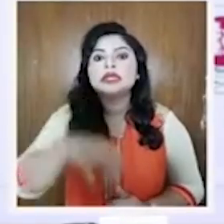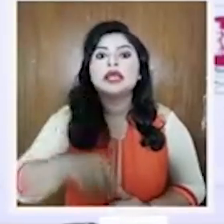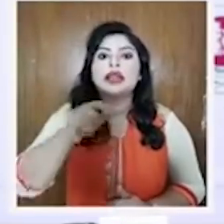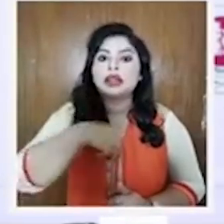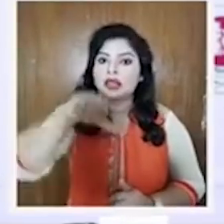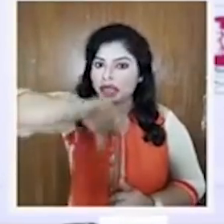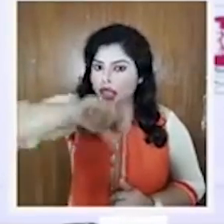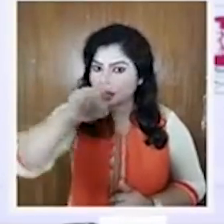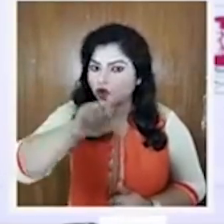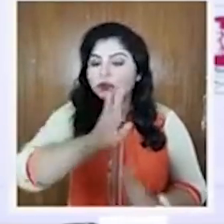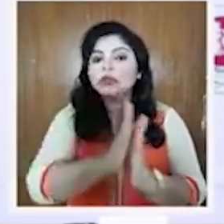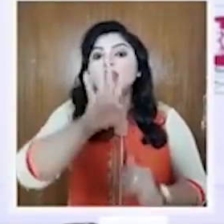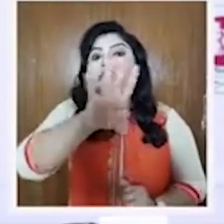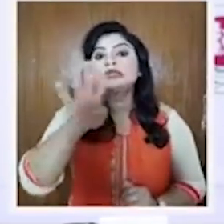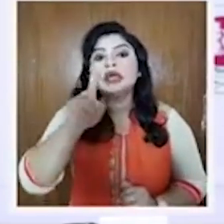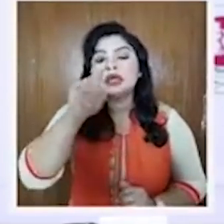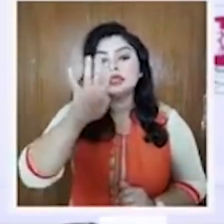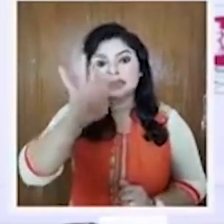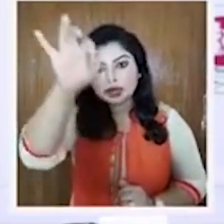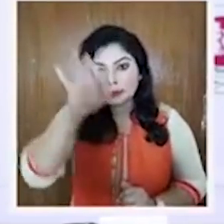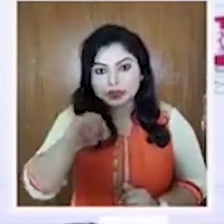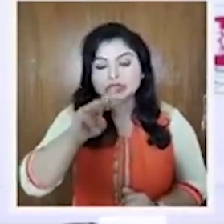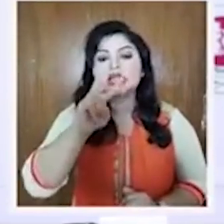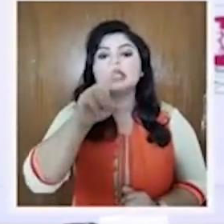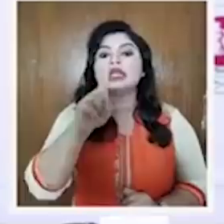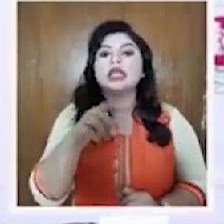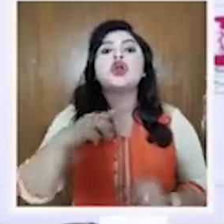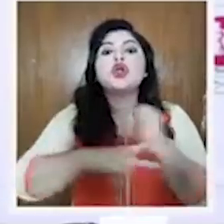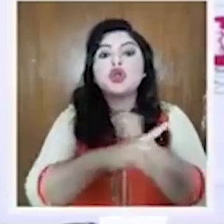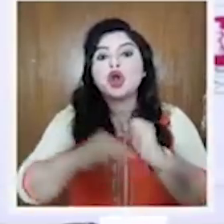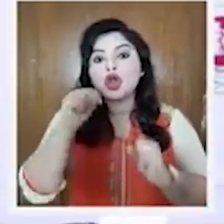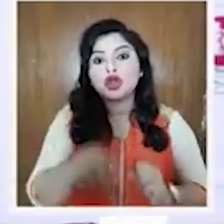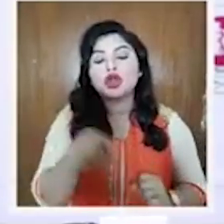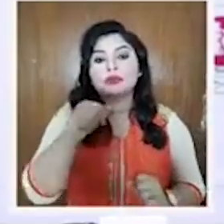7.10%, বরিশাল 122 জন, 3.92%, সিলেট 151 জন,